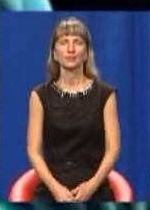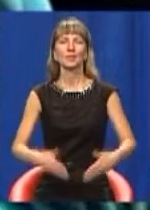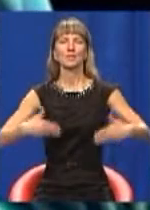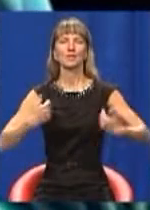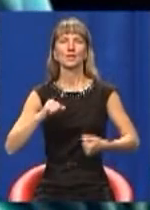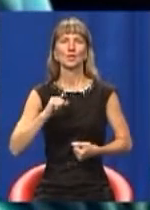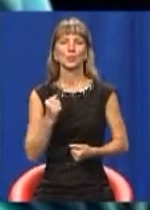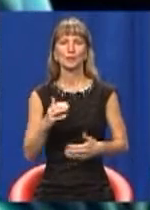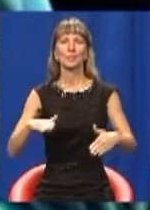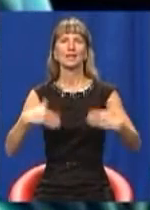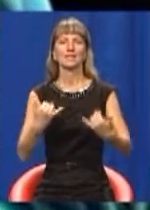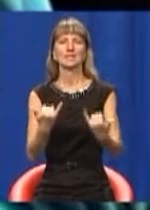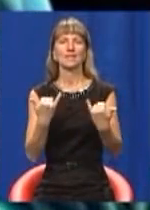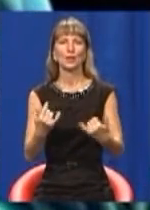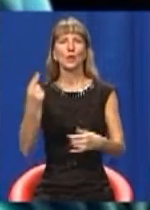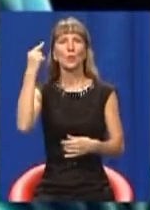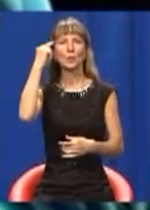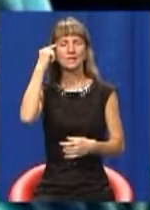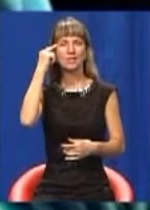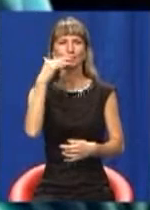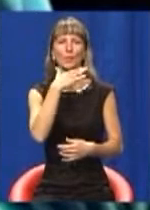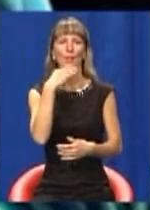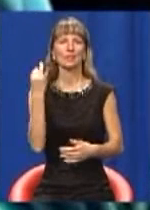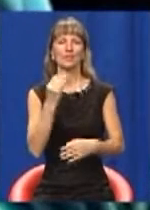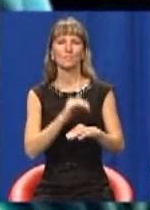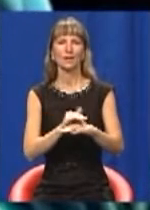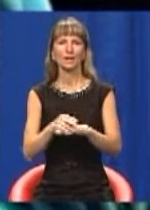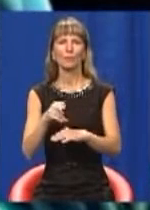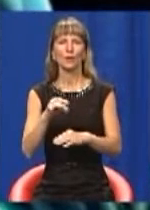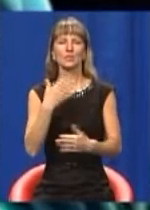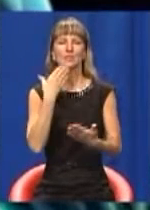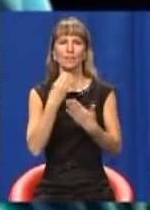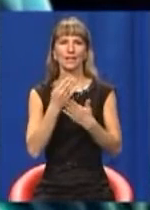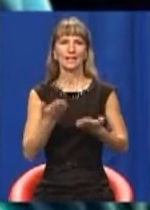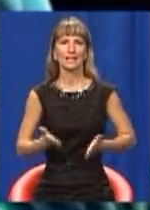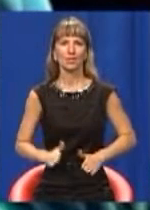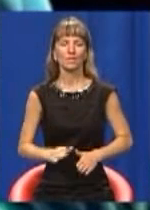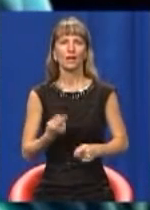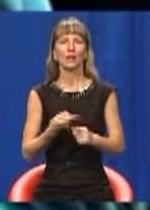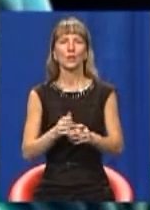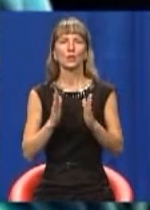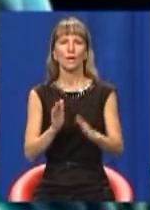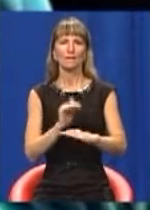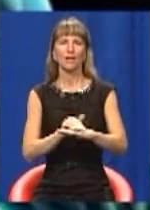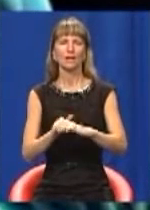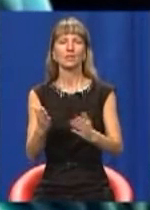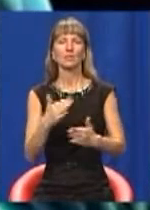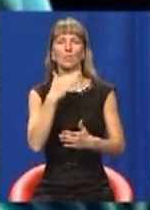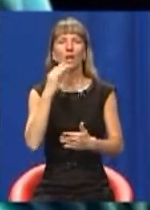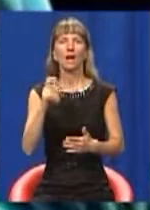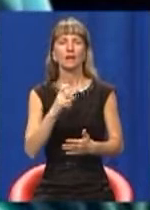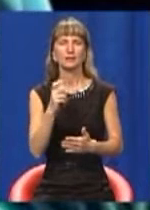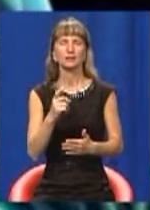Привіт, друзі! Пропонуємо вам сьогодні дізнатися безліч цікавих фактів про своє власне тіло. Це лише факти, які безліч